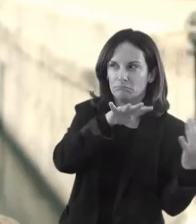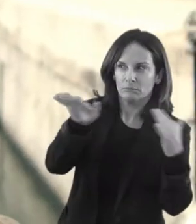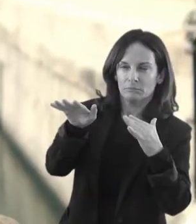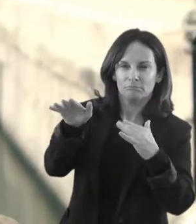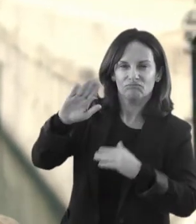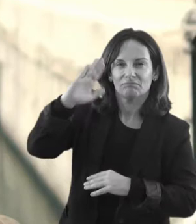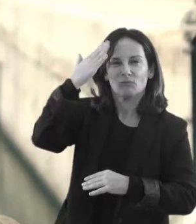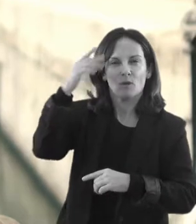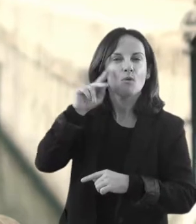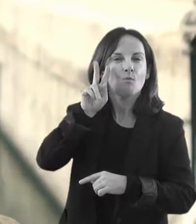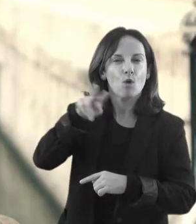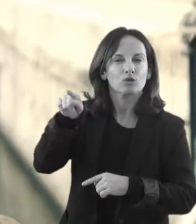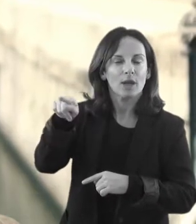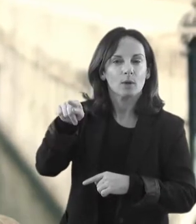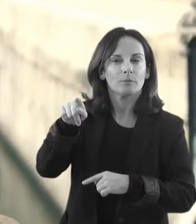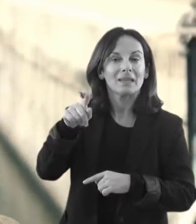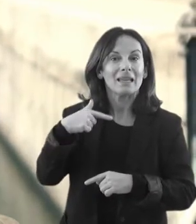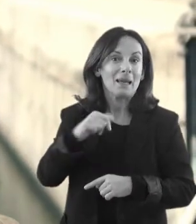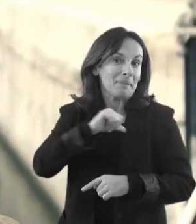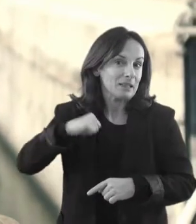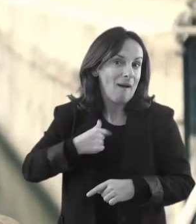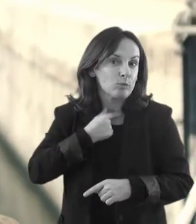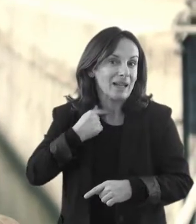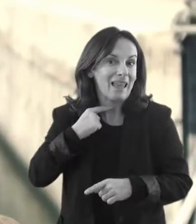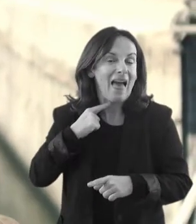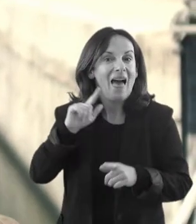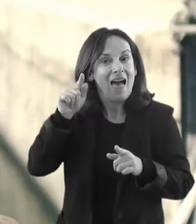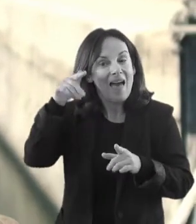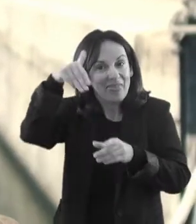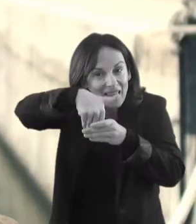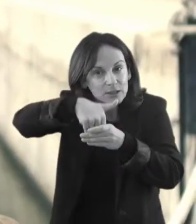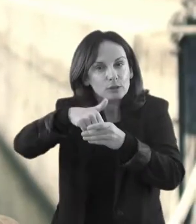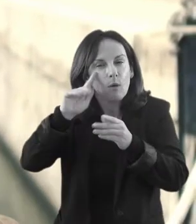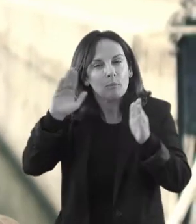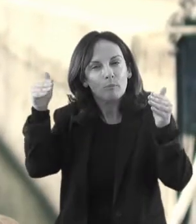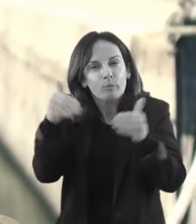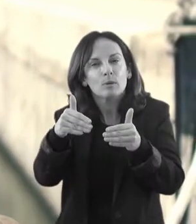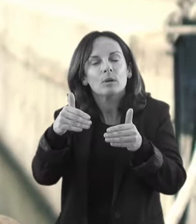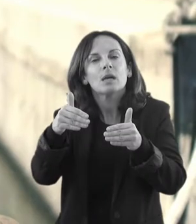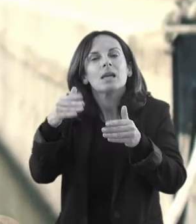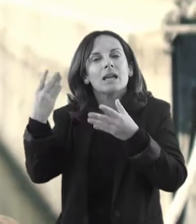un apartat específic per la nàutica d'Esbarjo, que expliqués com ha evolucionat